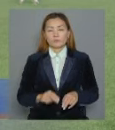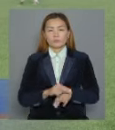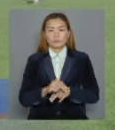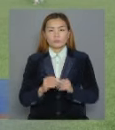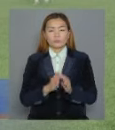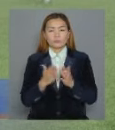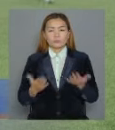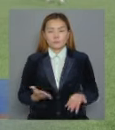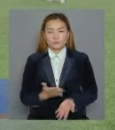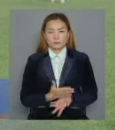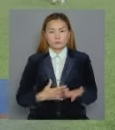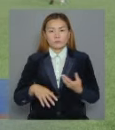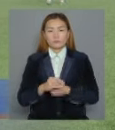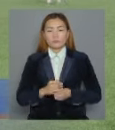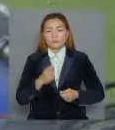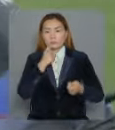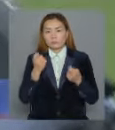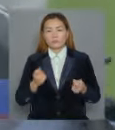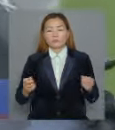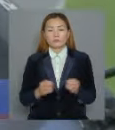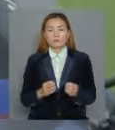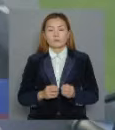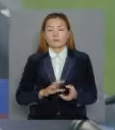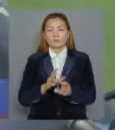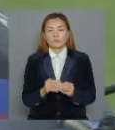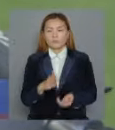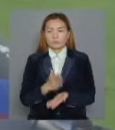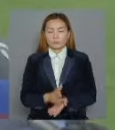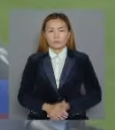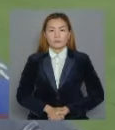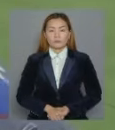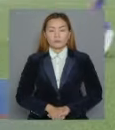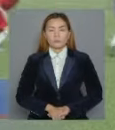бар оқыған. Қауіпсіздік шаралары бәріне сақталған.